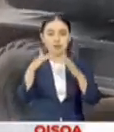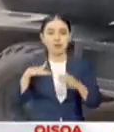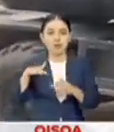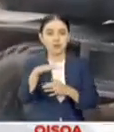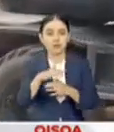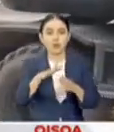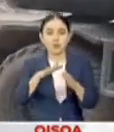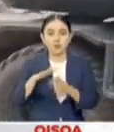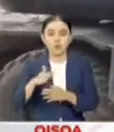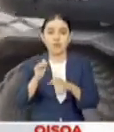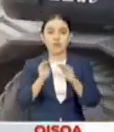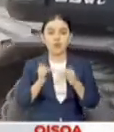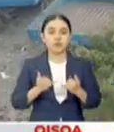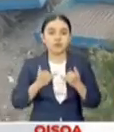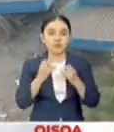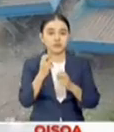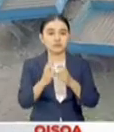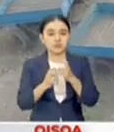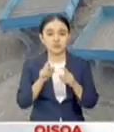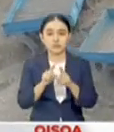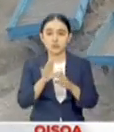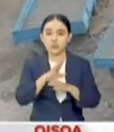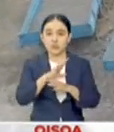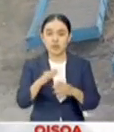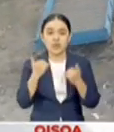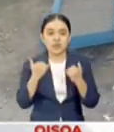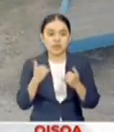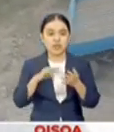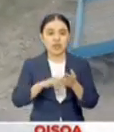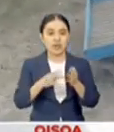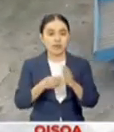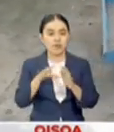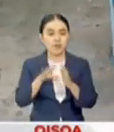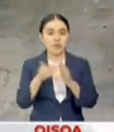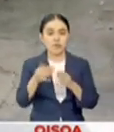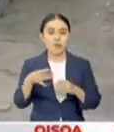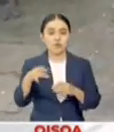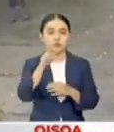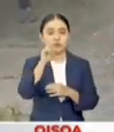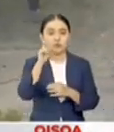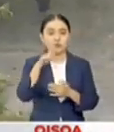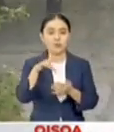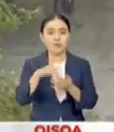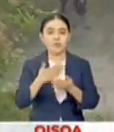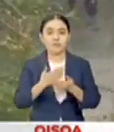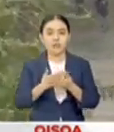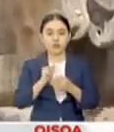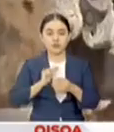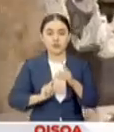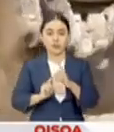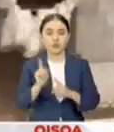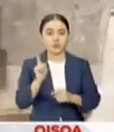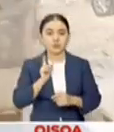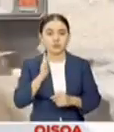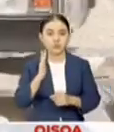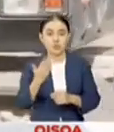u yoqda tursin, bolalar uchun o'yingohlar ham bo'lmagan. Endi esa rejaga muvofiq bu hududda yoshlar markazlari faoliyati ish boshlashi